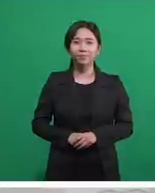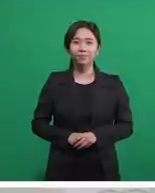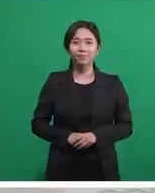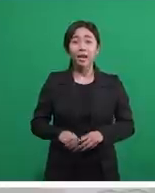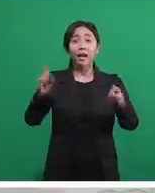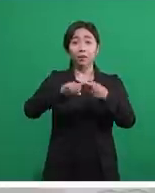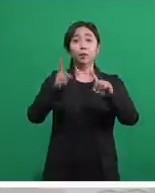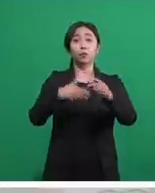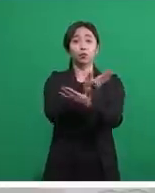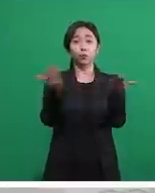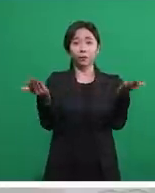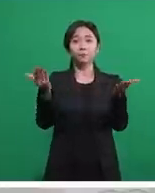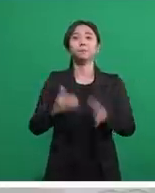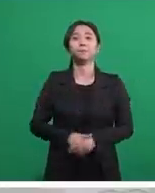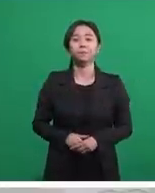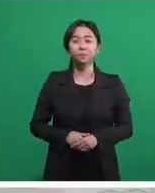Saudara sekalian,